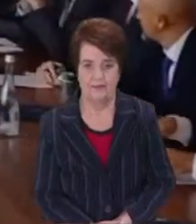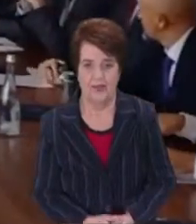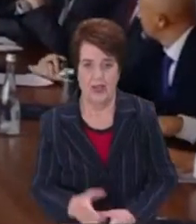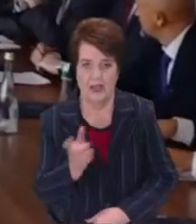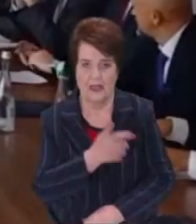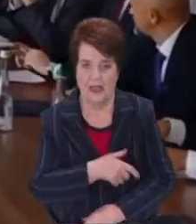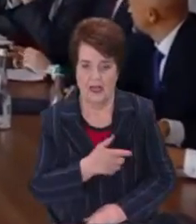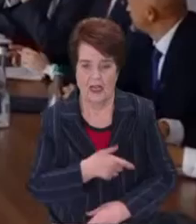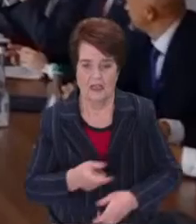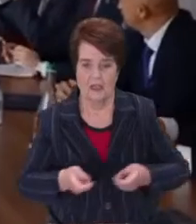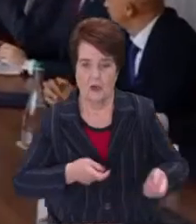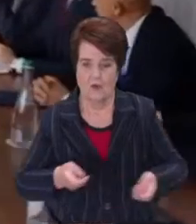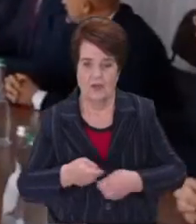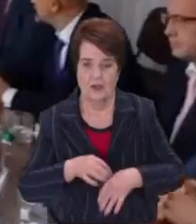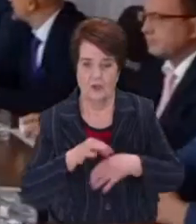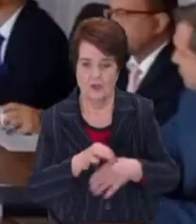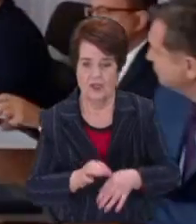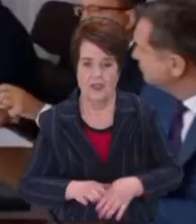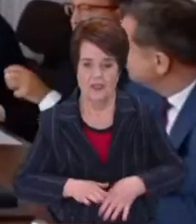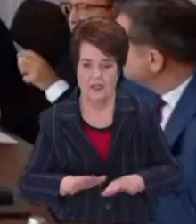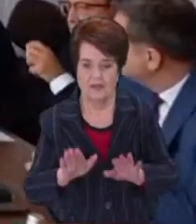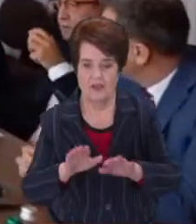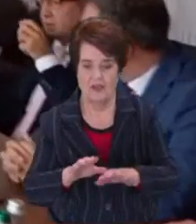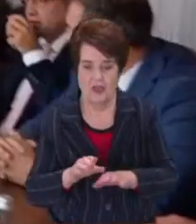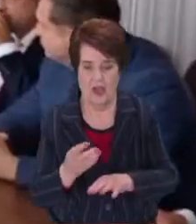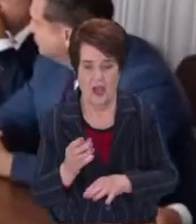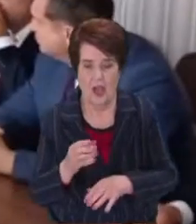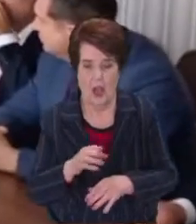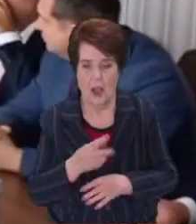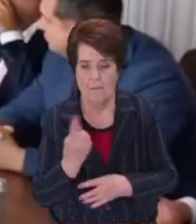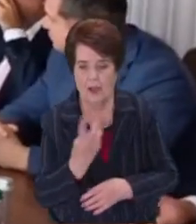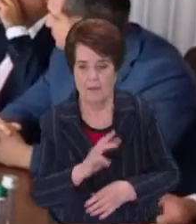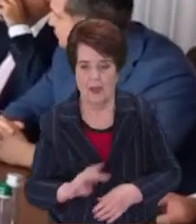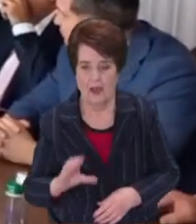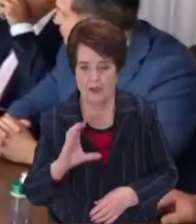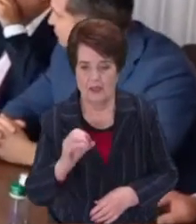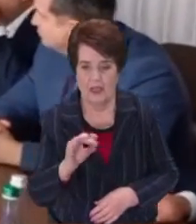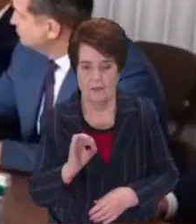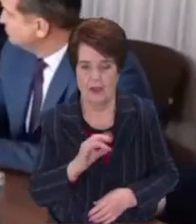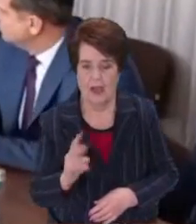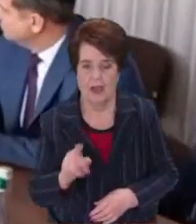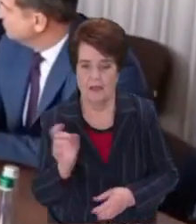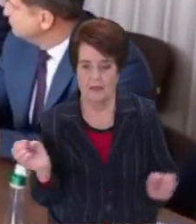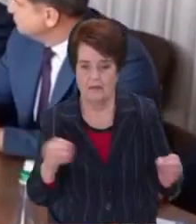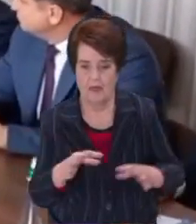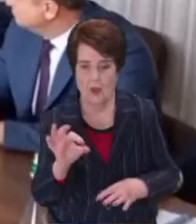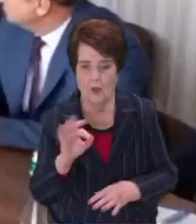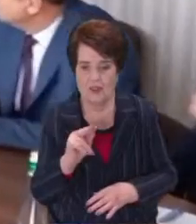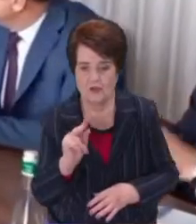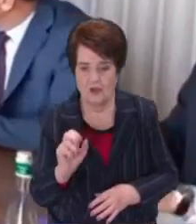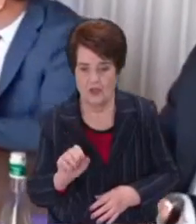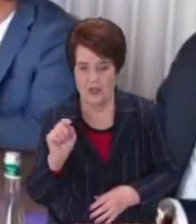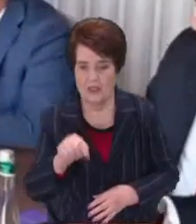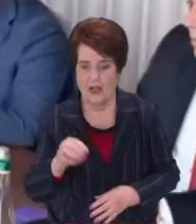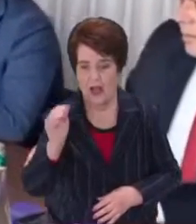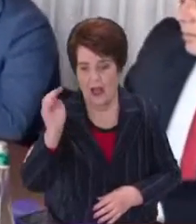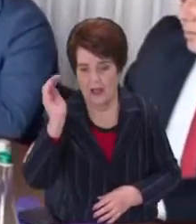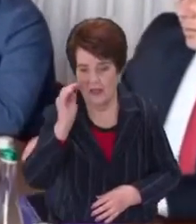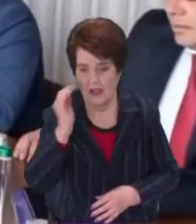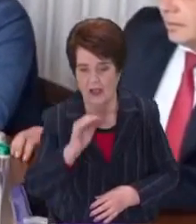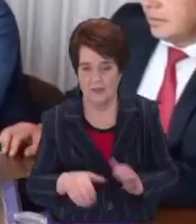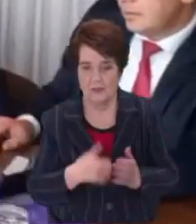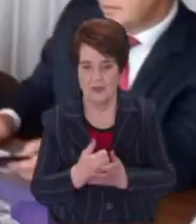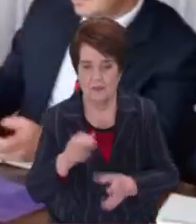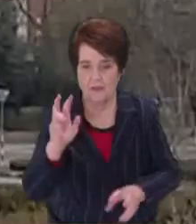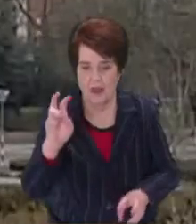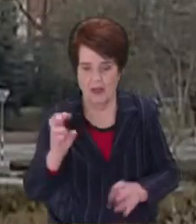Delegația Guvernului condusă de vicepremierul Oleg Serebrean se află în aceste momente la sediul misiunii OSCE de la Tiraspol. Principalul subiect pe